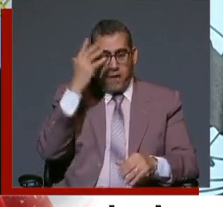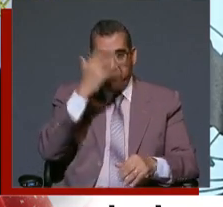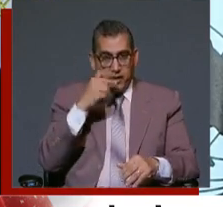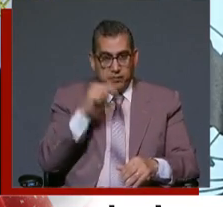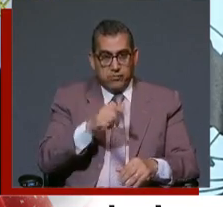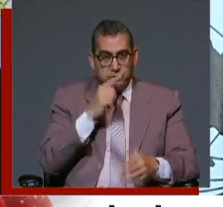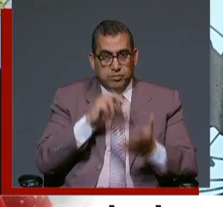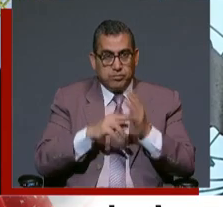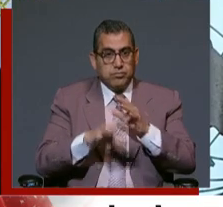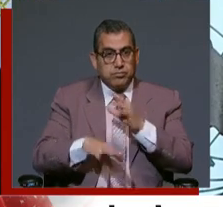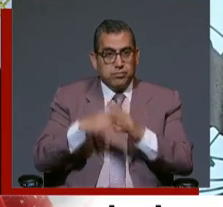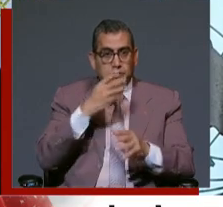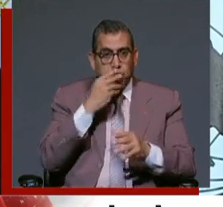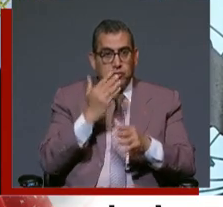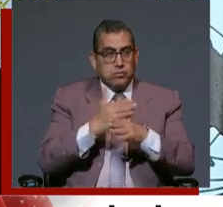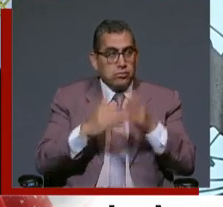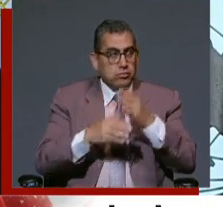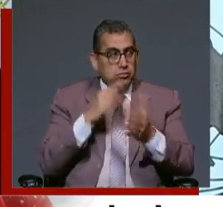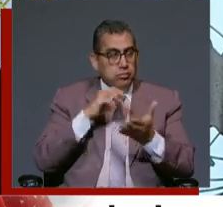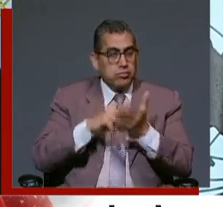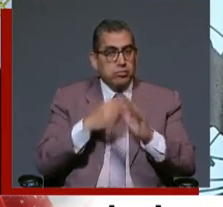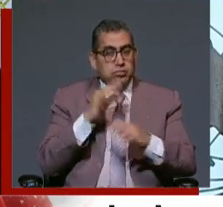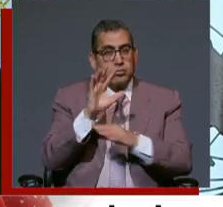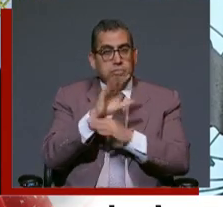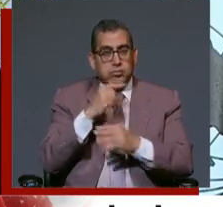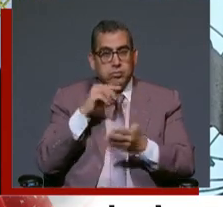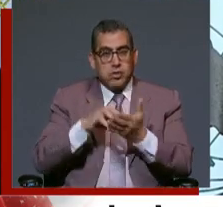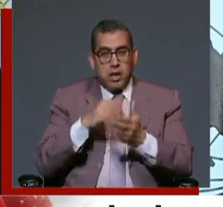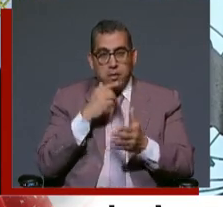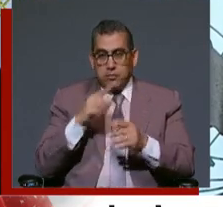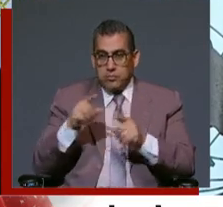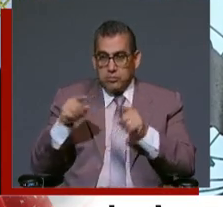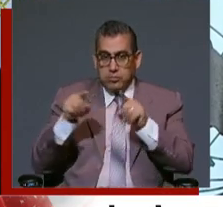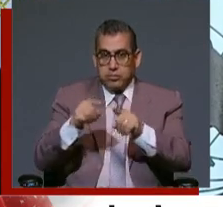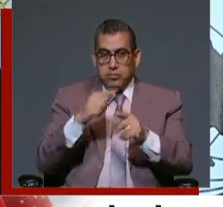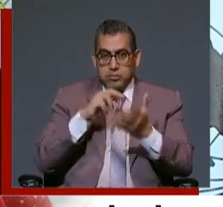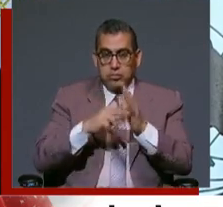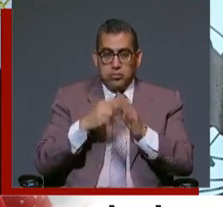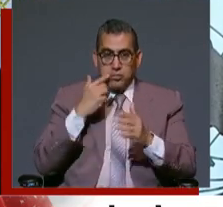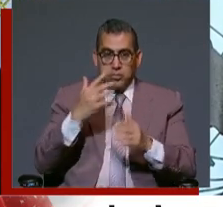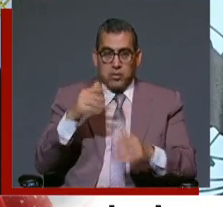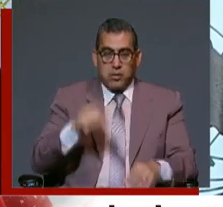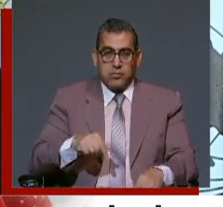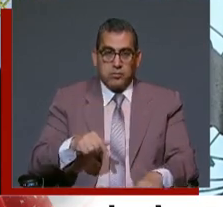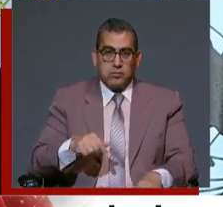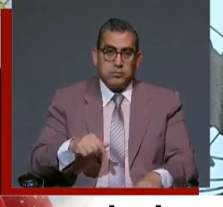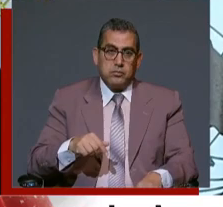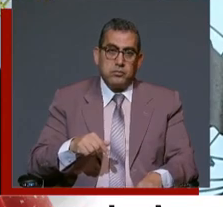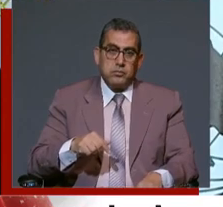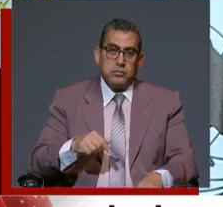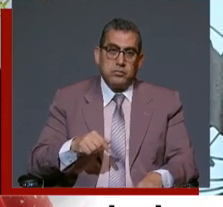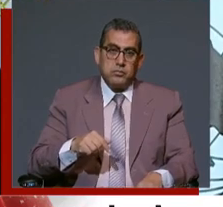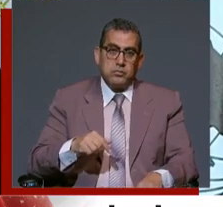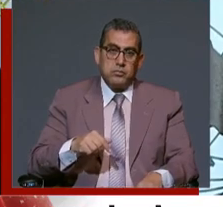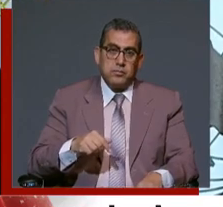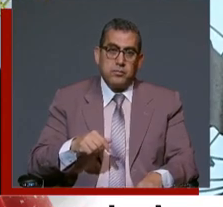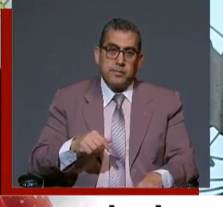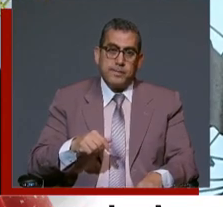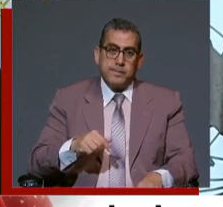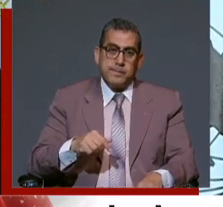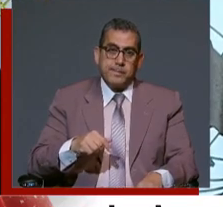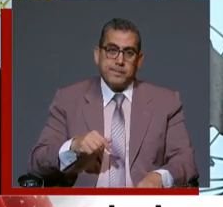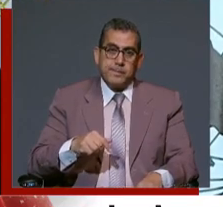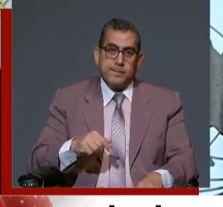إنشاء منطقة التبادل الحر لكف. فإن منشآتنا ستوسع رقعة تحركها وستسهم